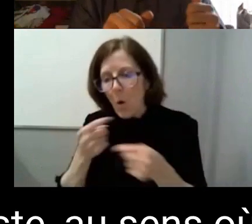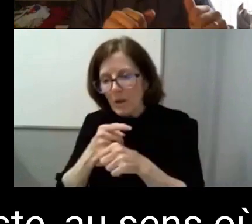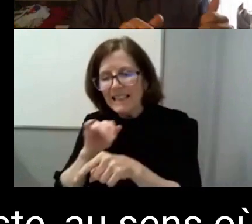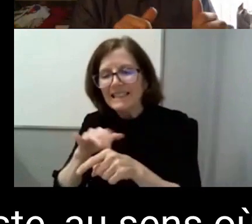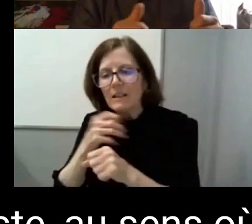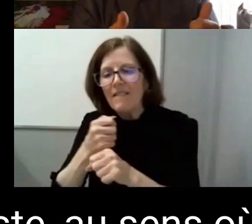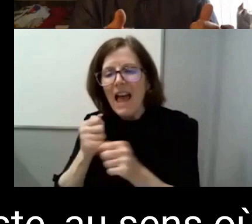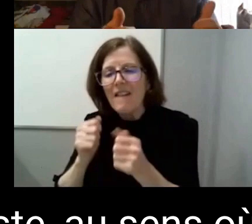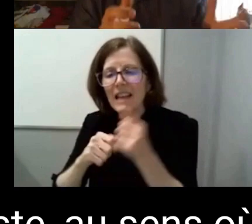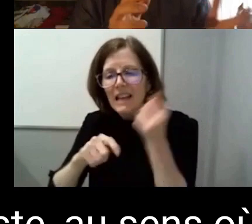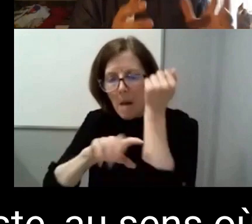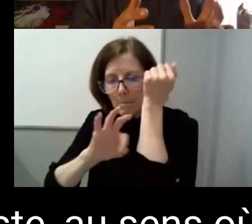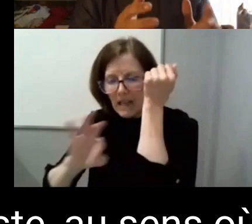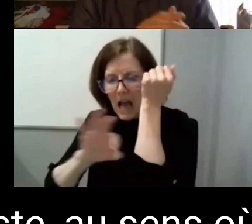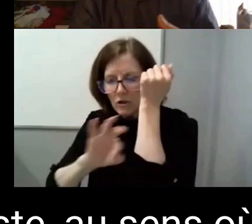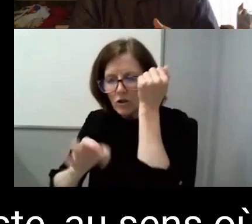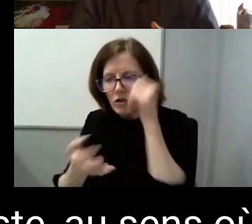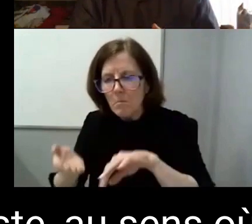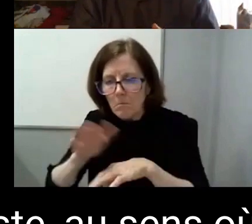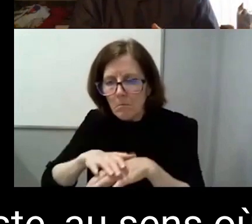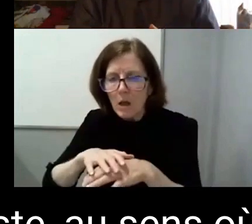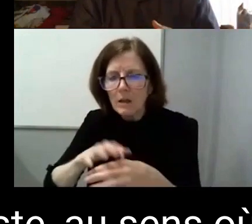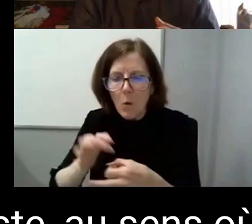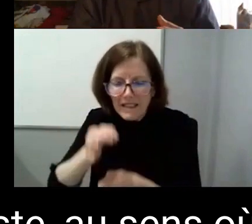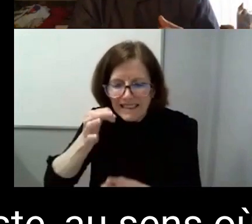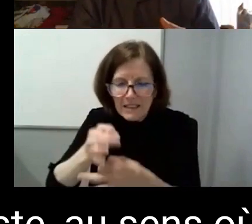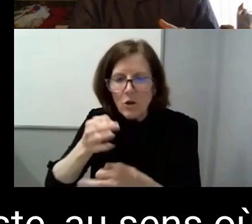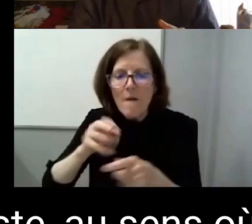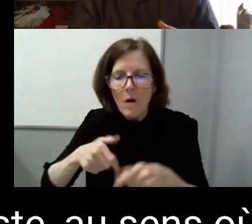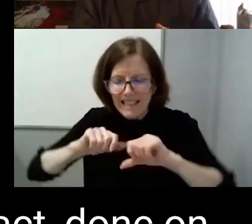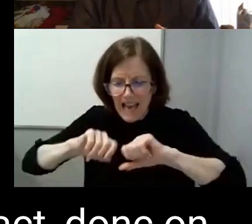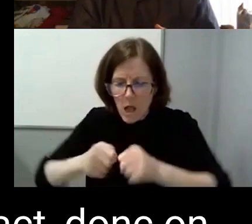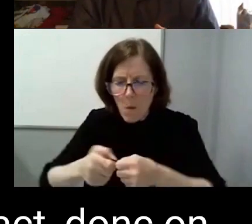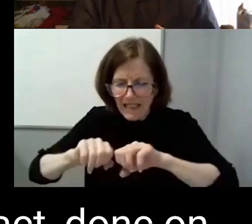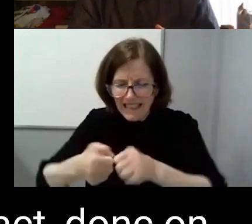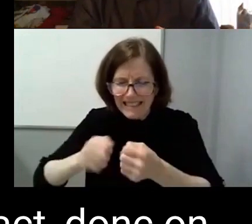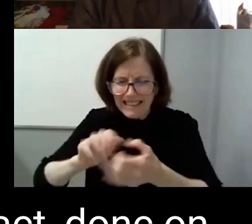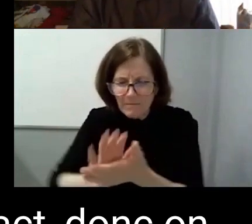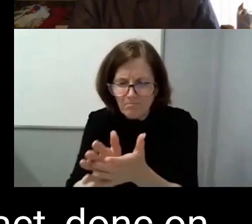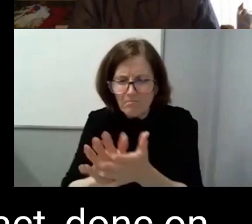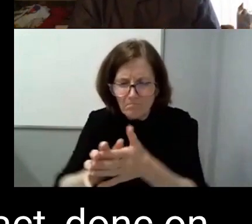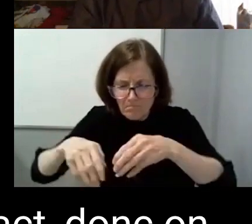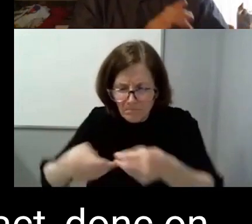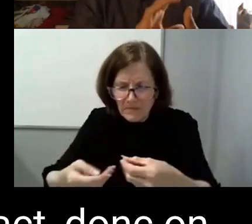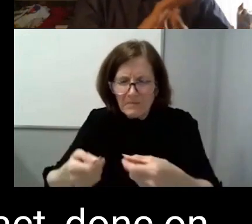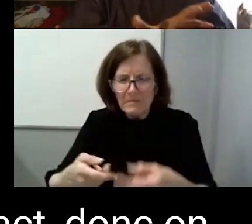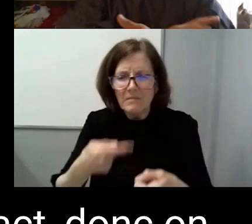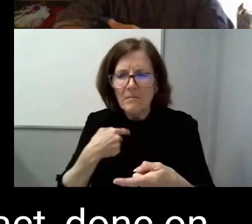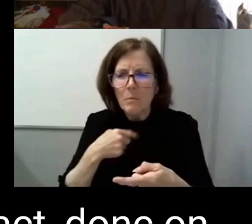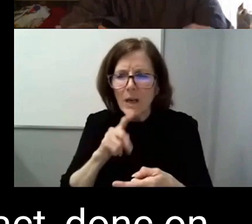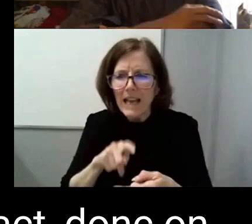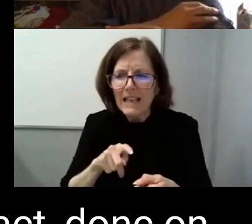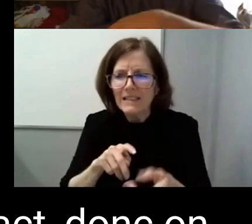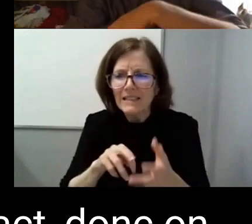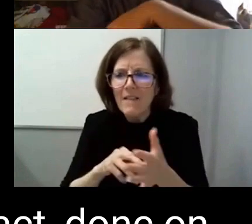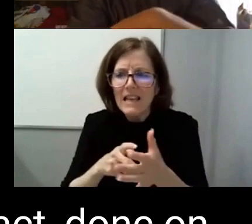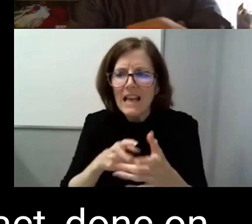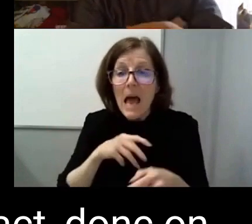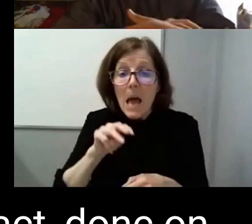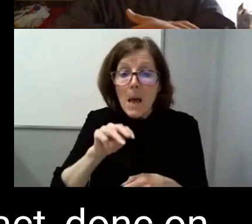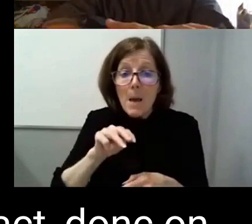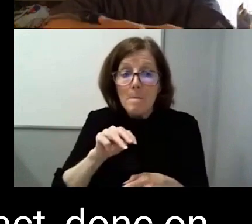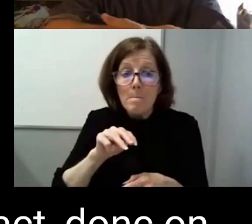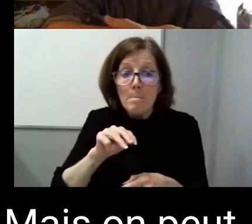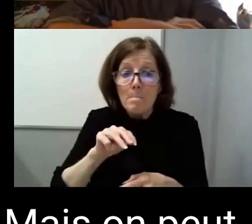de les briser le plus possible dans un contexte là, réaliste, au sens où c'est ça, le mycélium se propage